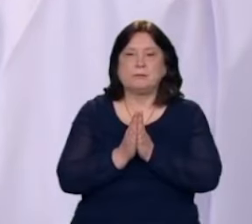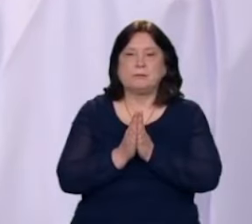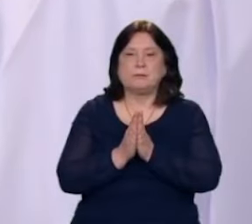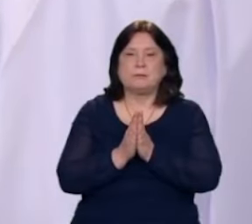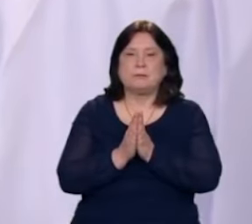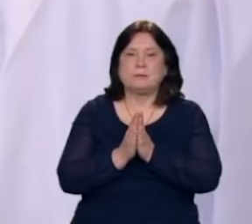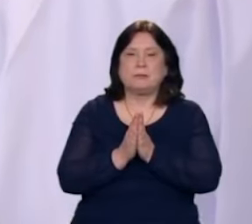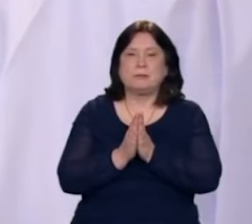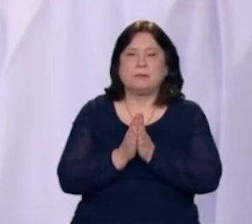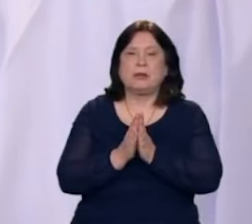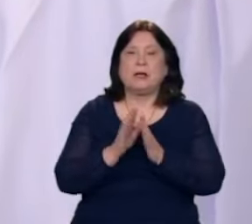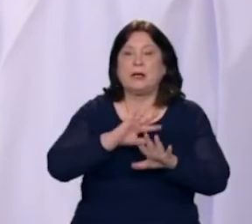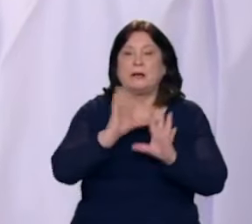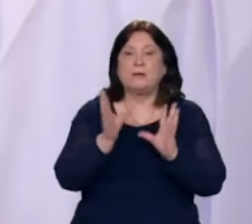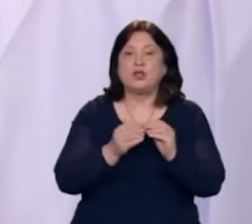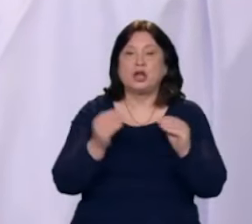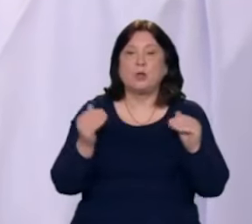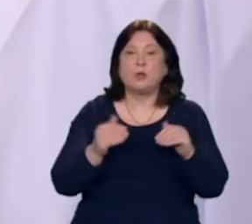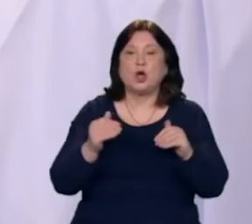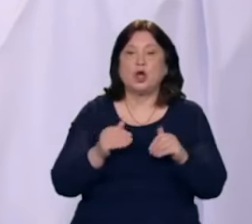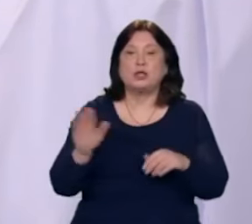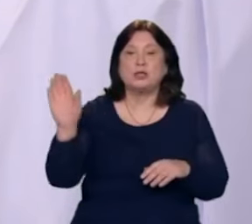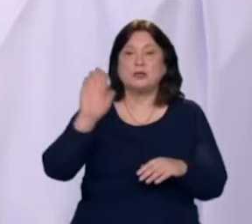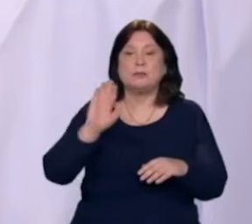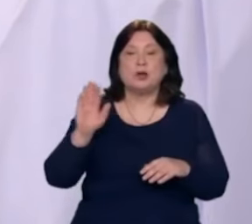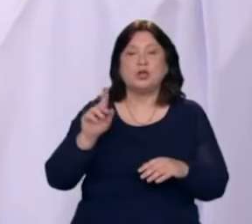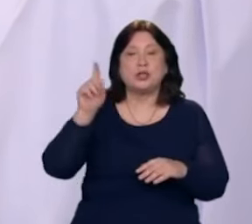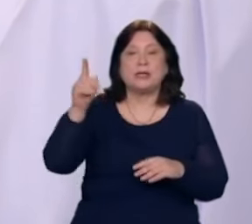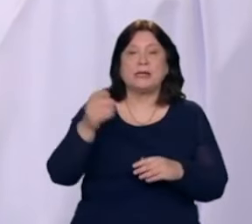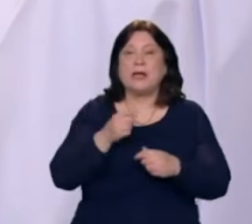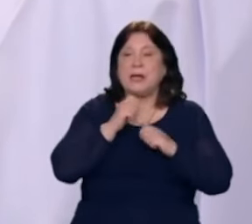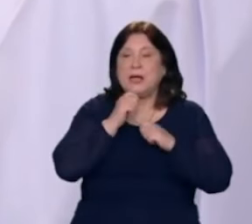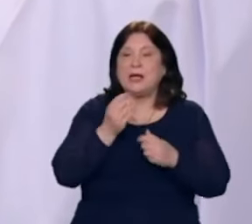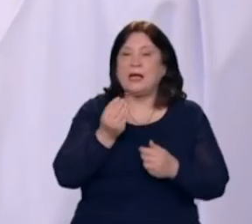się Wszechmogący Boże ty nasis